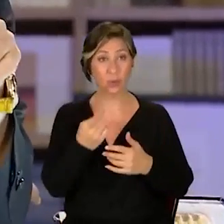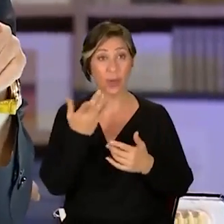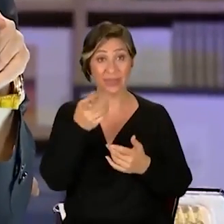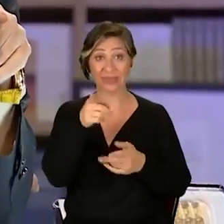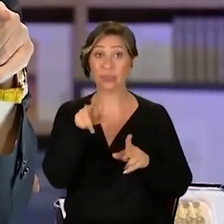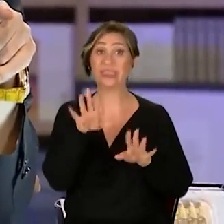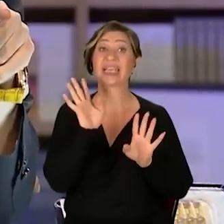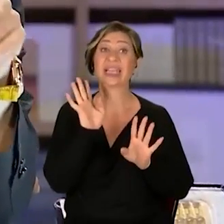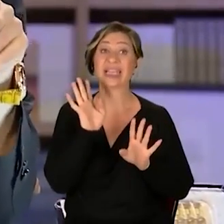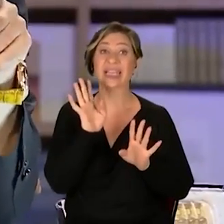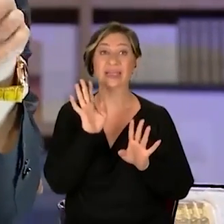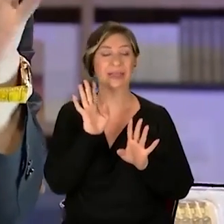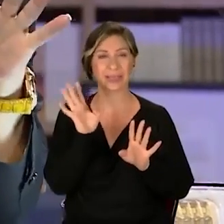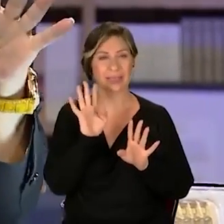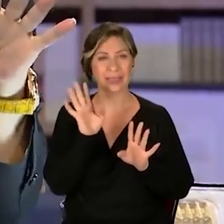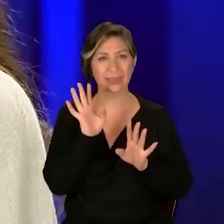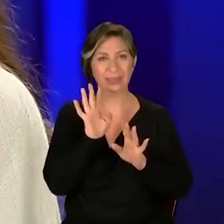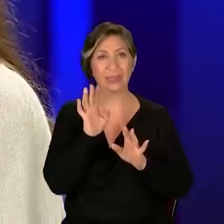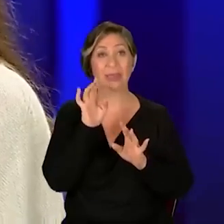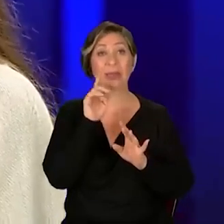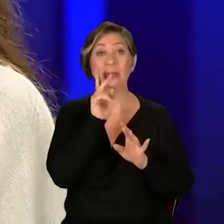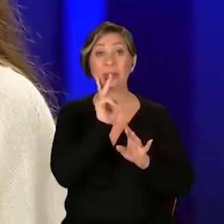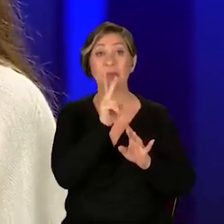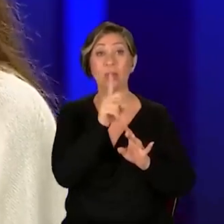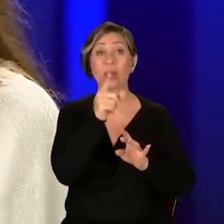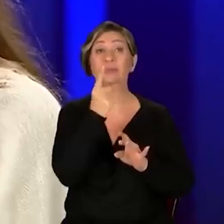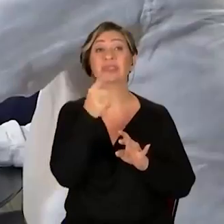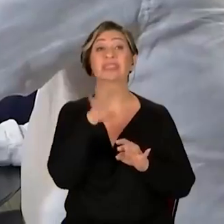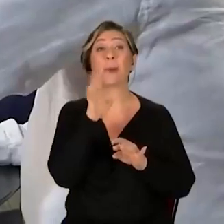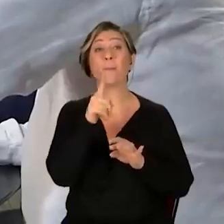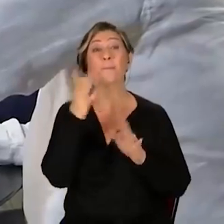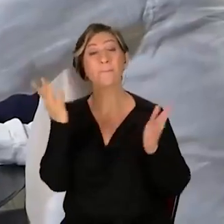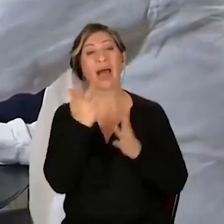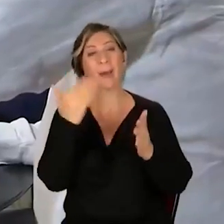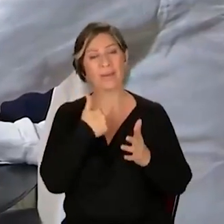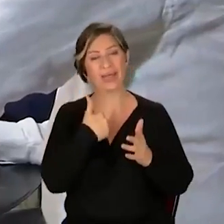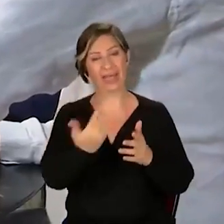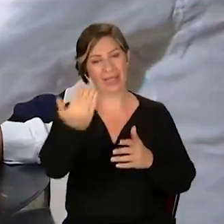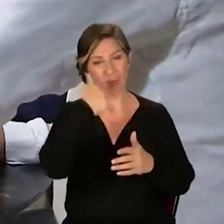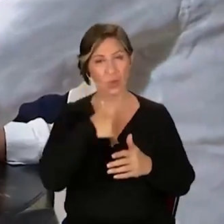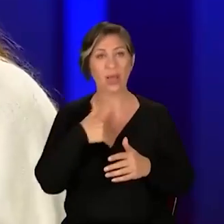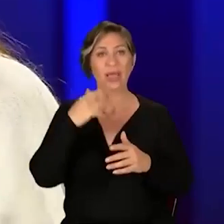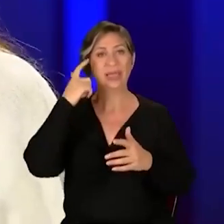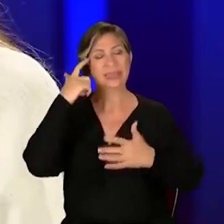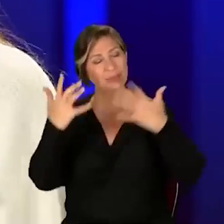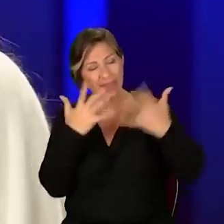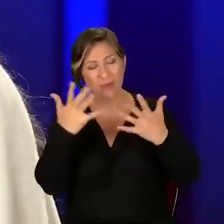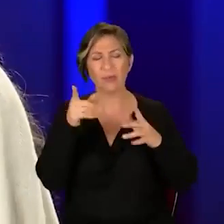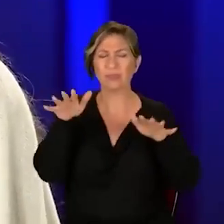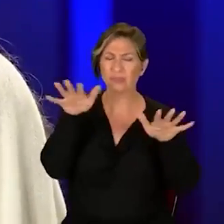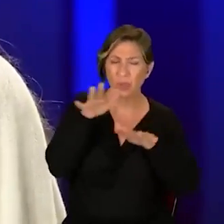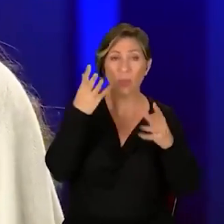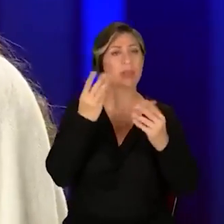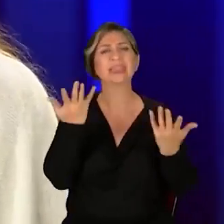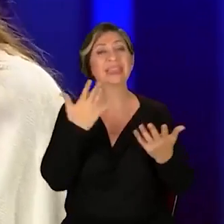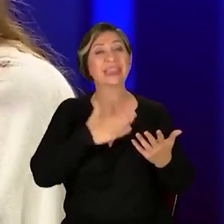ama sizinki bu değil. Yok, bu değil. Ben çok kısa bir araya gireyim. Benimki öyle bir şey değil. Benimki bayağı bana geliyorlar ve travmatik bir durumda oluyorlar. Ve peki